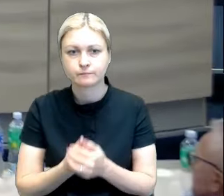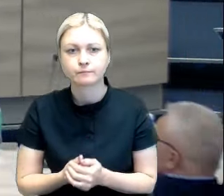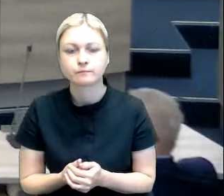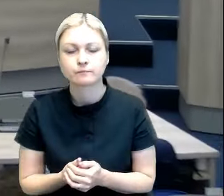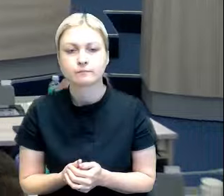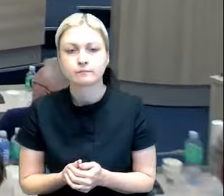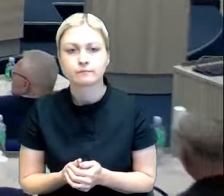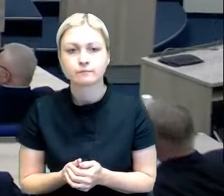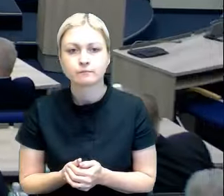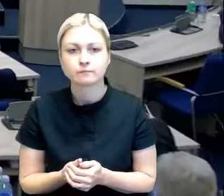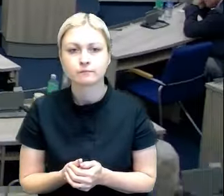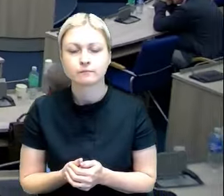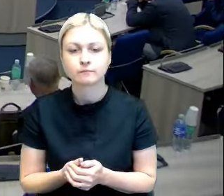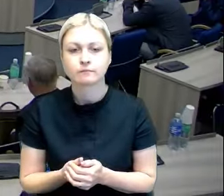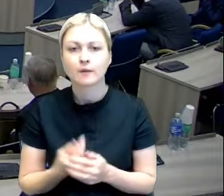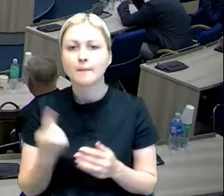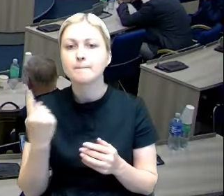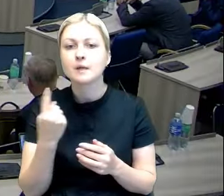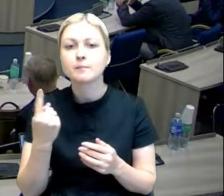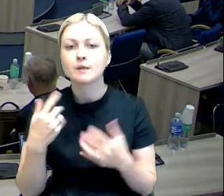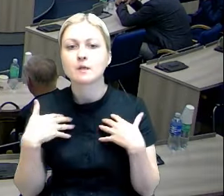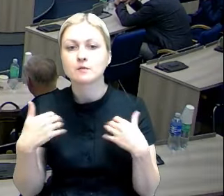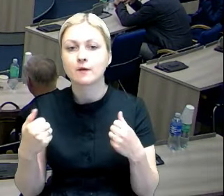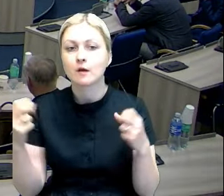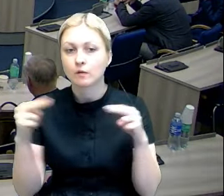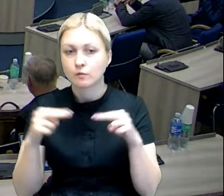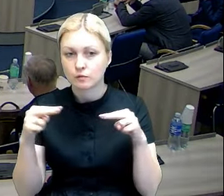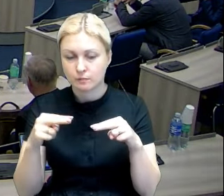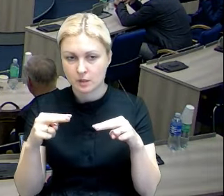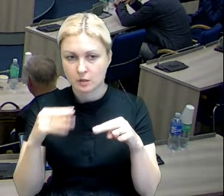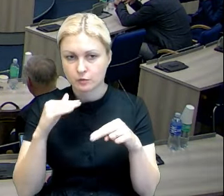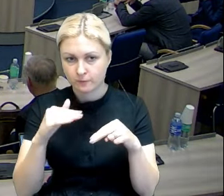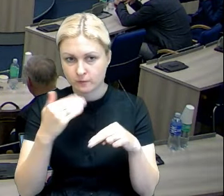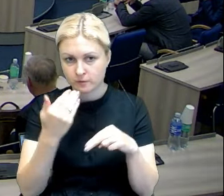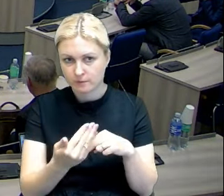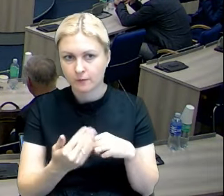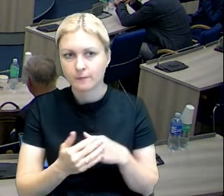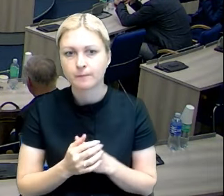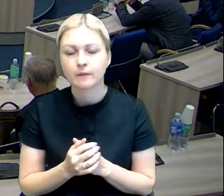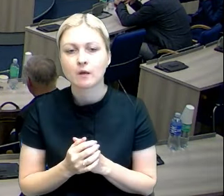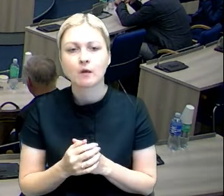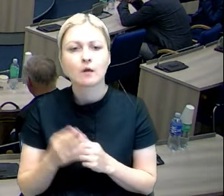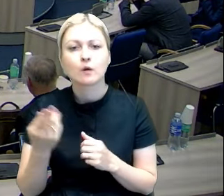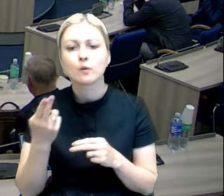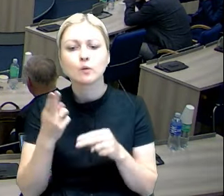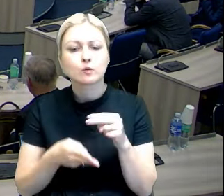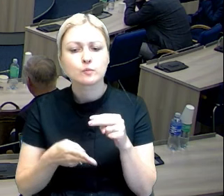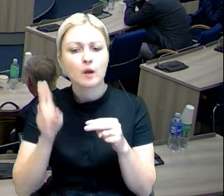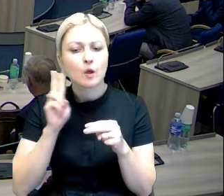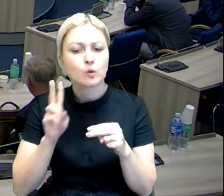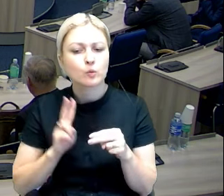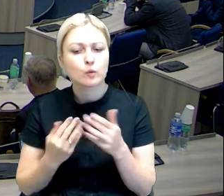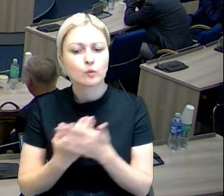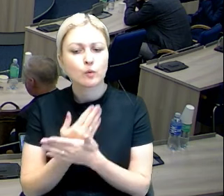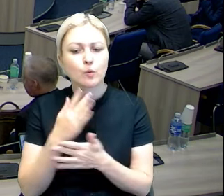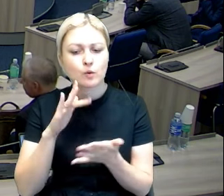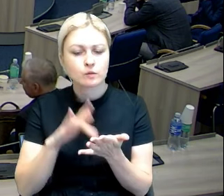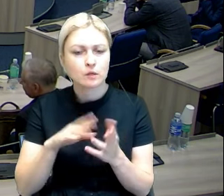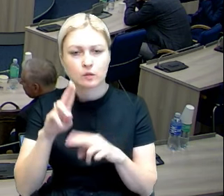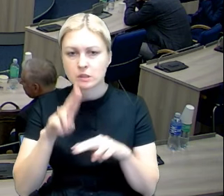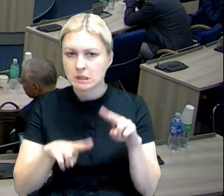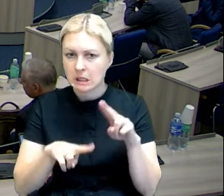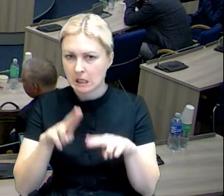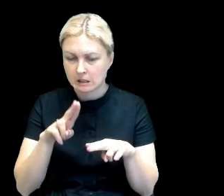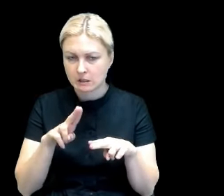funkcijų yra pirminė sveikatos priežiūra a jūs priėmėte sprendimą nestatyti naujo jūininkų sveikatos priežiūros centro a